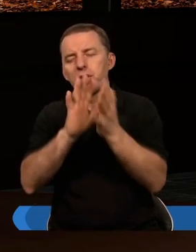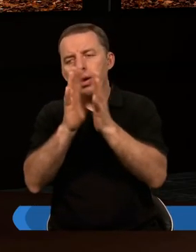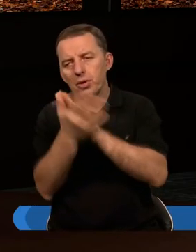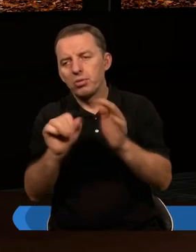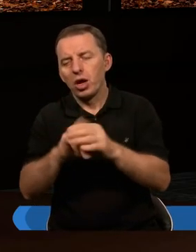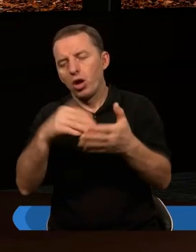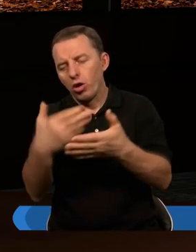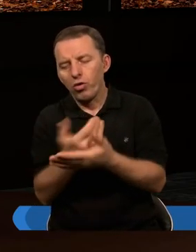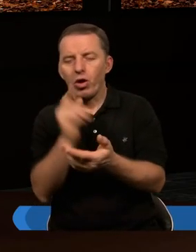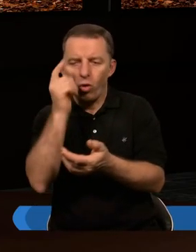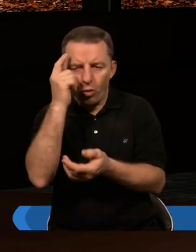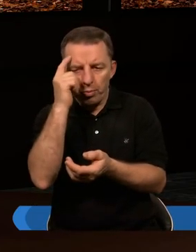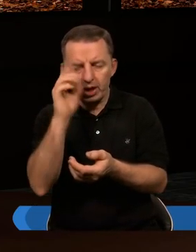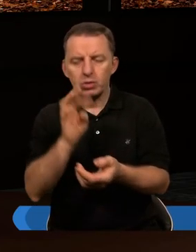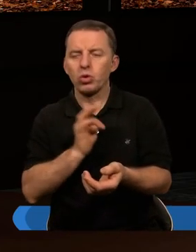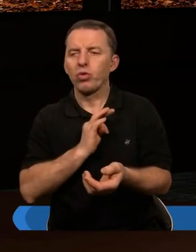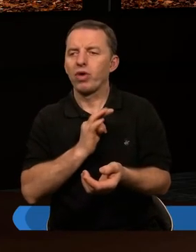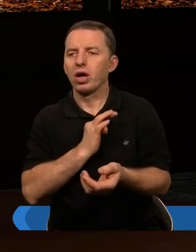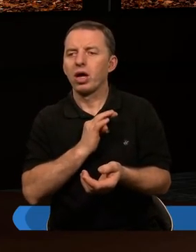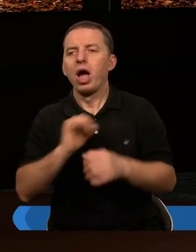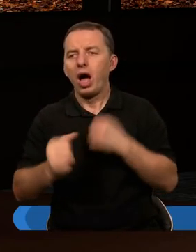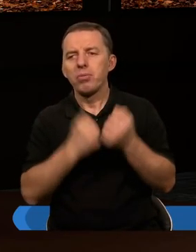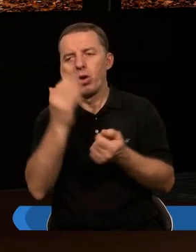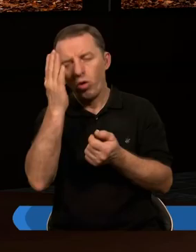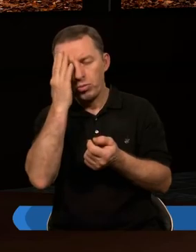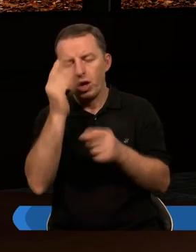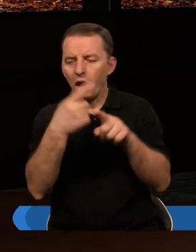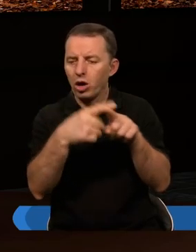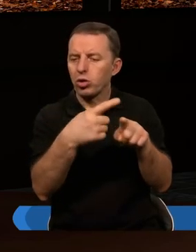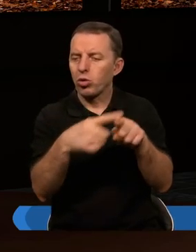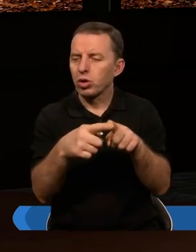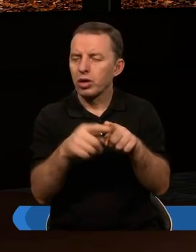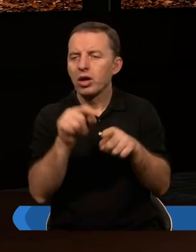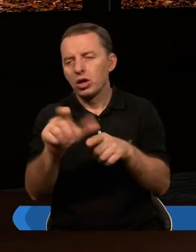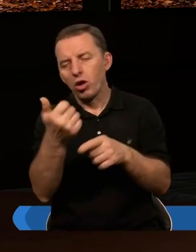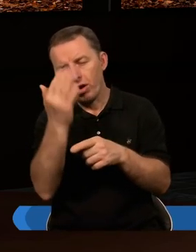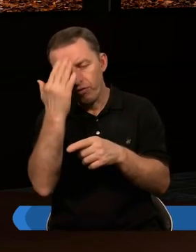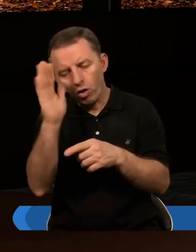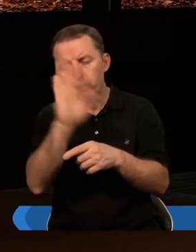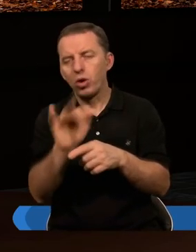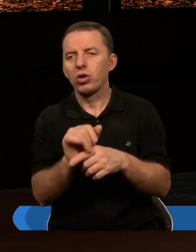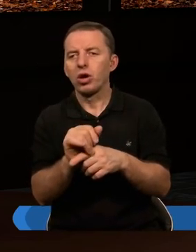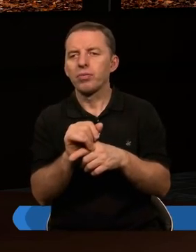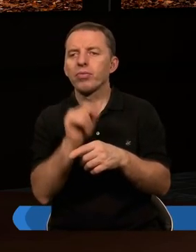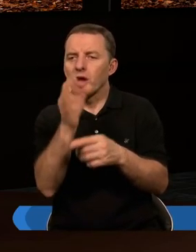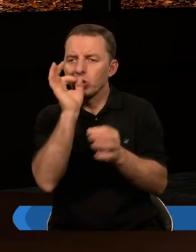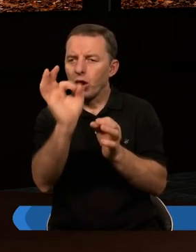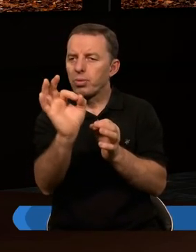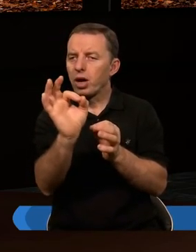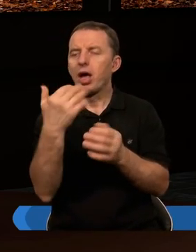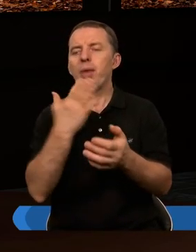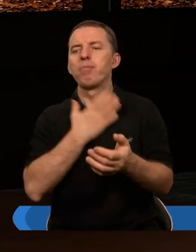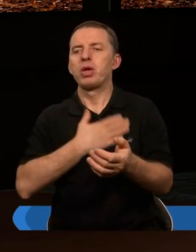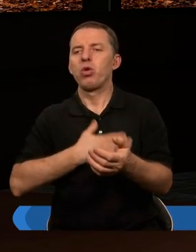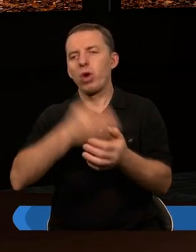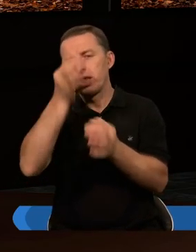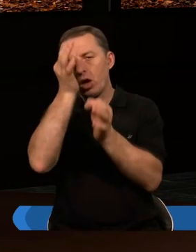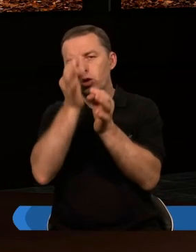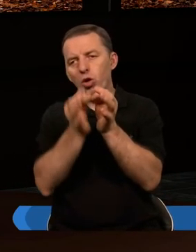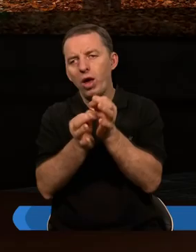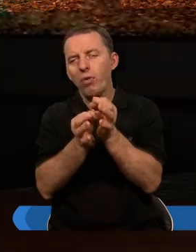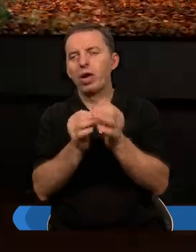przemięcie przez odnowienie umysłu swego, abyście umieli rozróżnić, co jest wolą Bożą, co jest dobre, miłe i